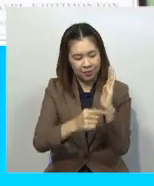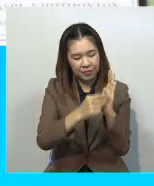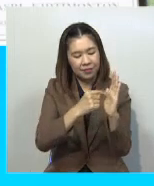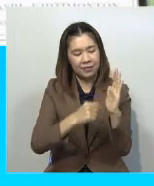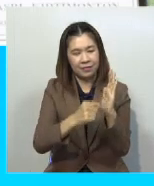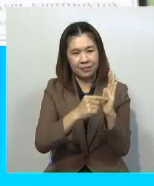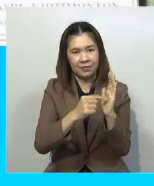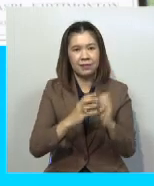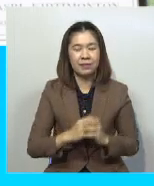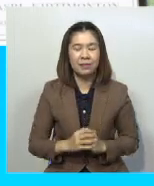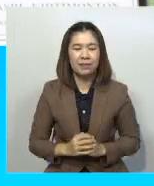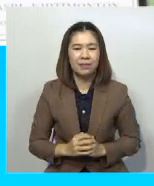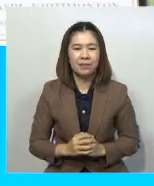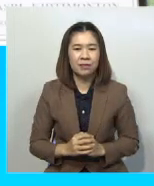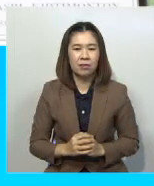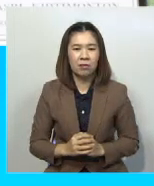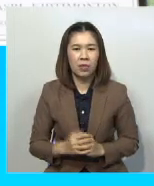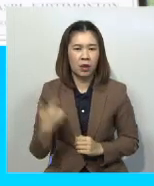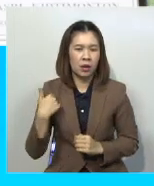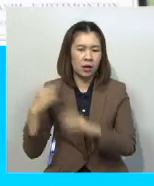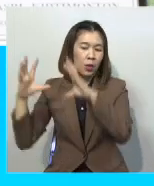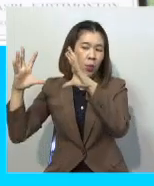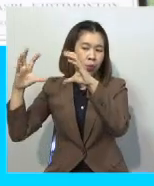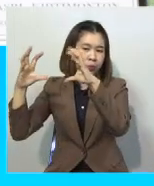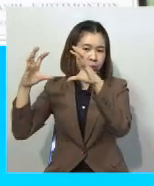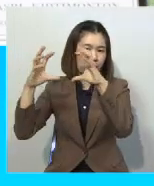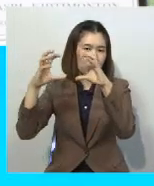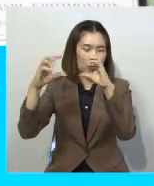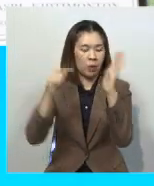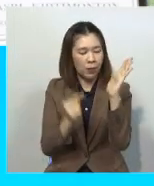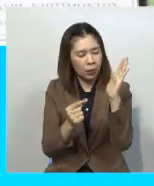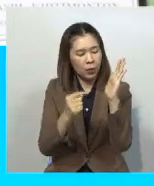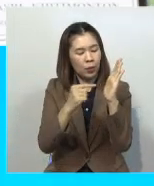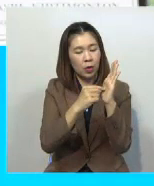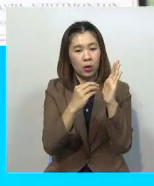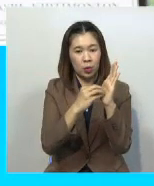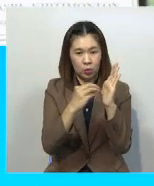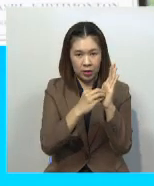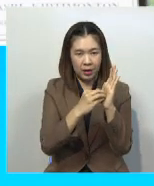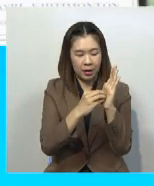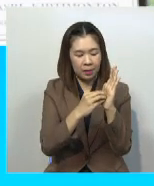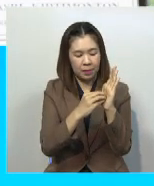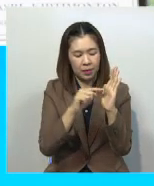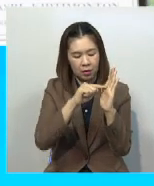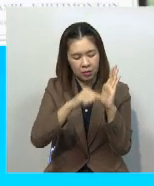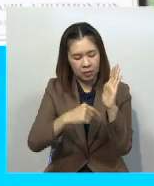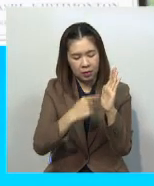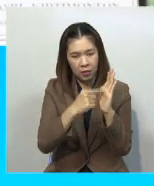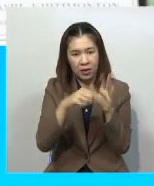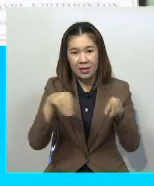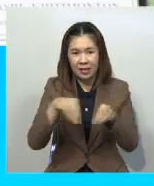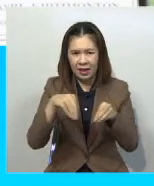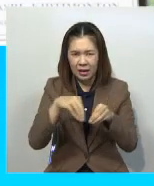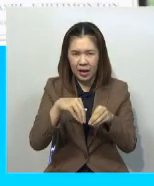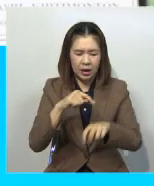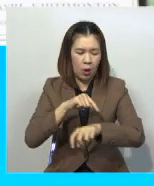นะครับ ค่ะการที่ให้เมฆไหลเข้ามาบริเวณปริมณฑลแล้วก็มาที่กรุงเทพมหานครเนี่ยจะต้องใช้เ